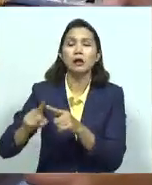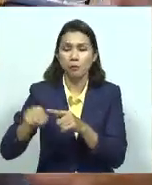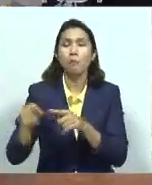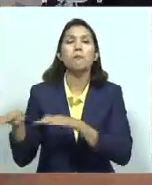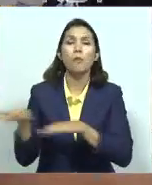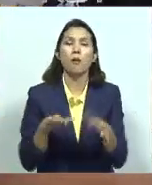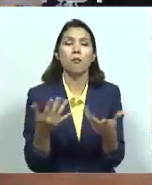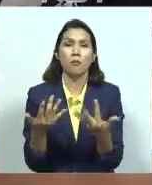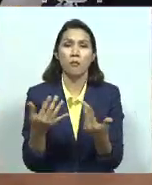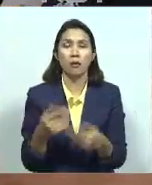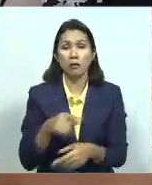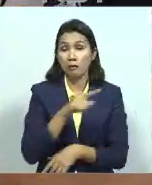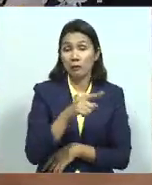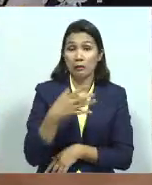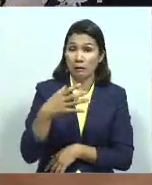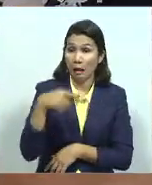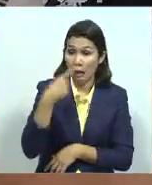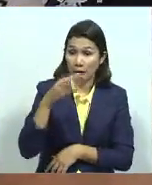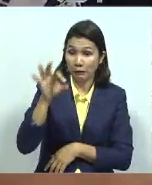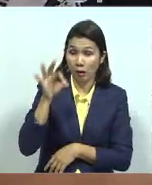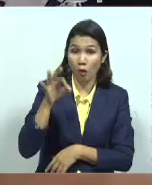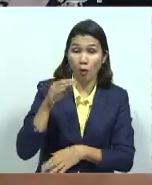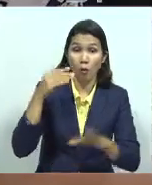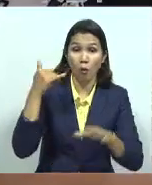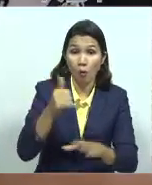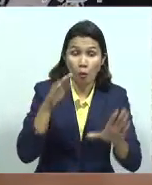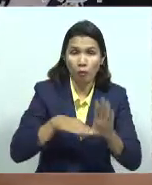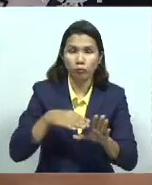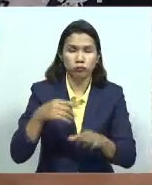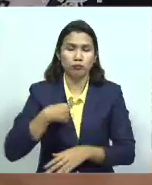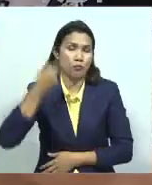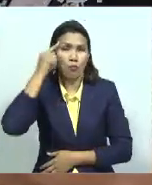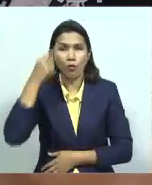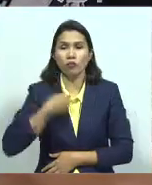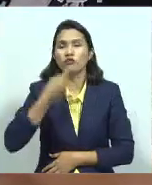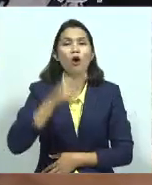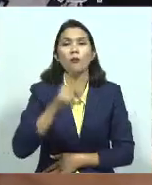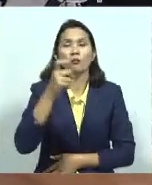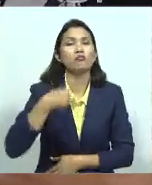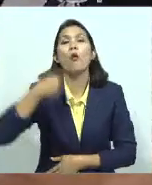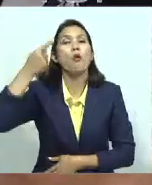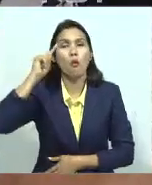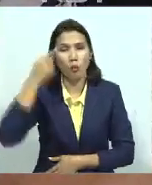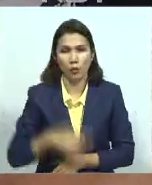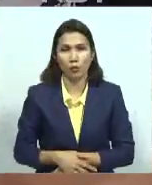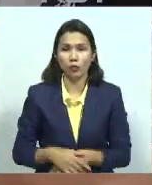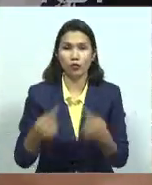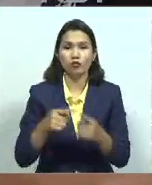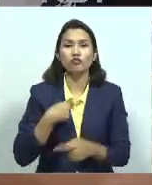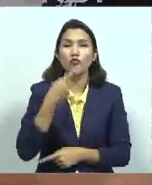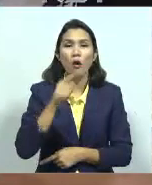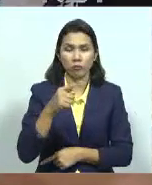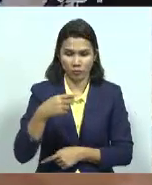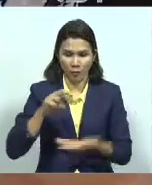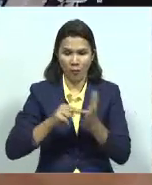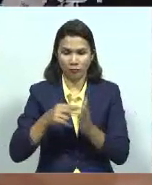ไว้เขาจะเอาใครลงผมยังไม่มีการพูดคุยผมก็ไม่ทราบไม่สามารถจะตอบได้การตอบก็คงจะไม่ใช่เรื่องจะไปต